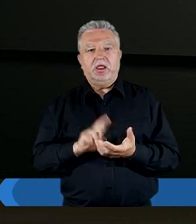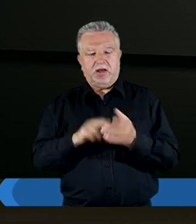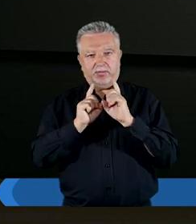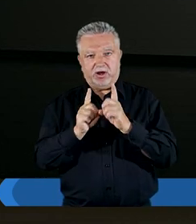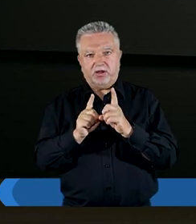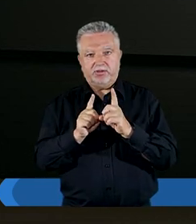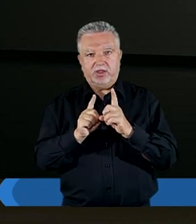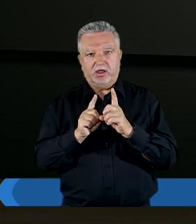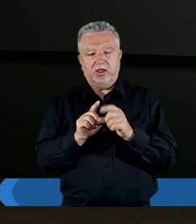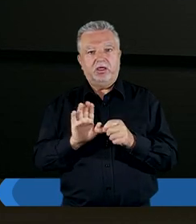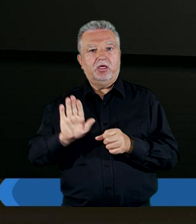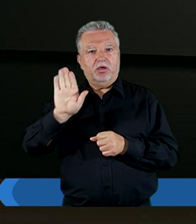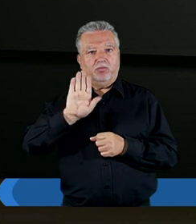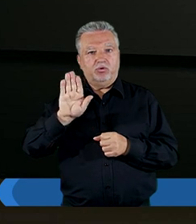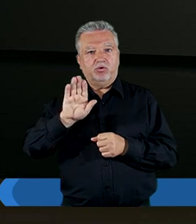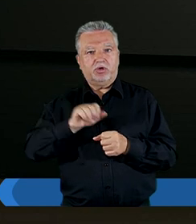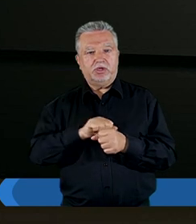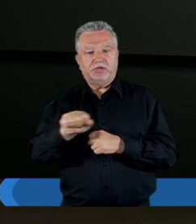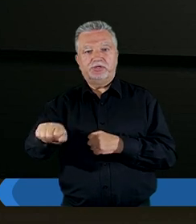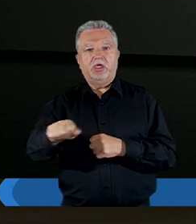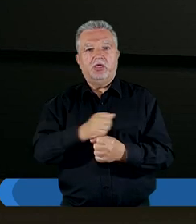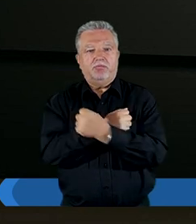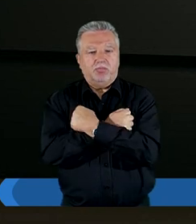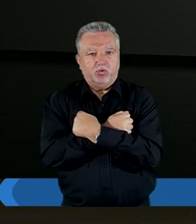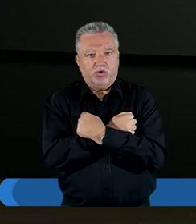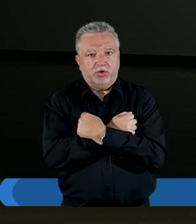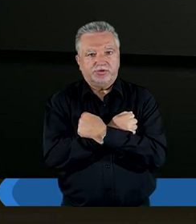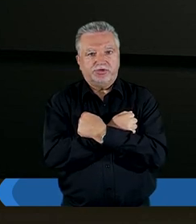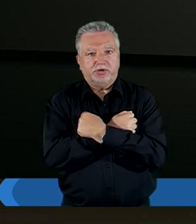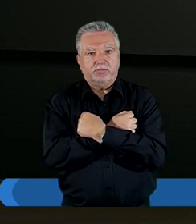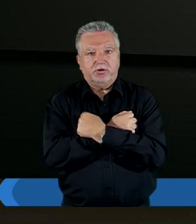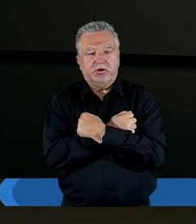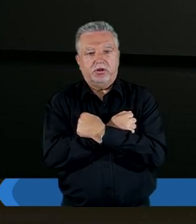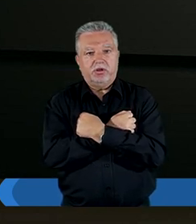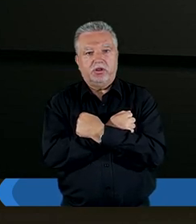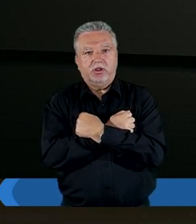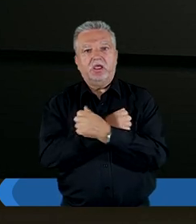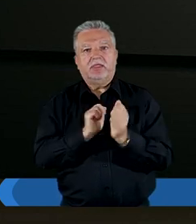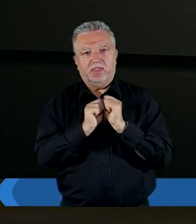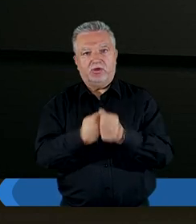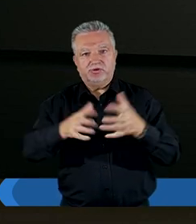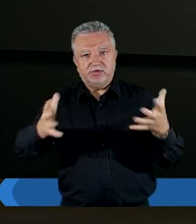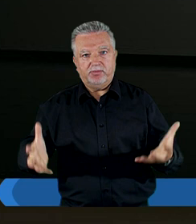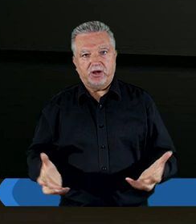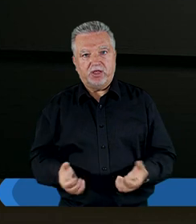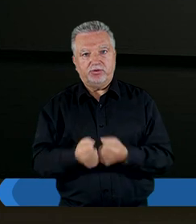faktycznie Bóg jest miłującym człowieka, dającym ratunek, wskazującym